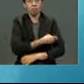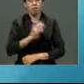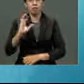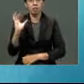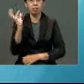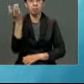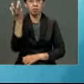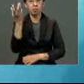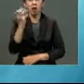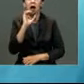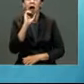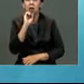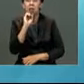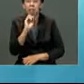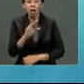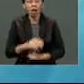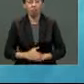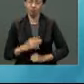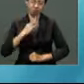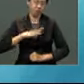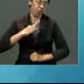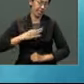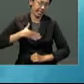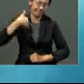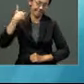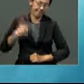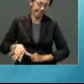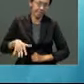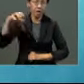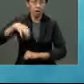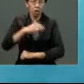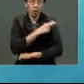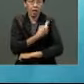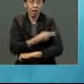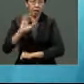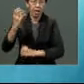อกว่าก็ไม่ค่อยพอใจนักนะครับที่ทางนู้นออกม